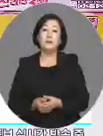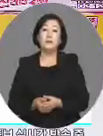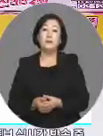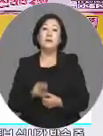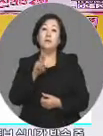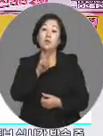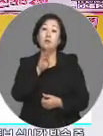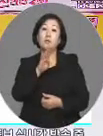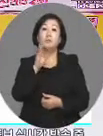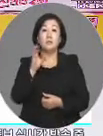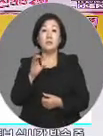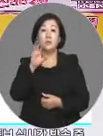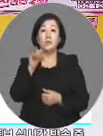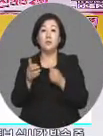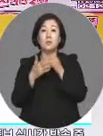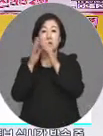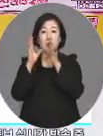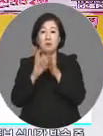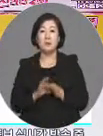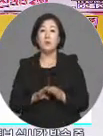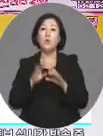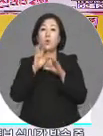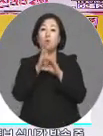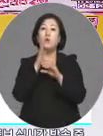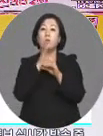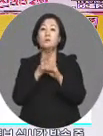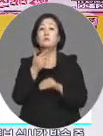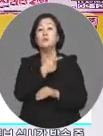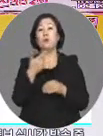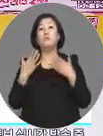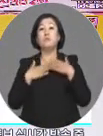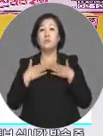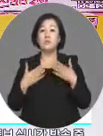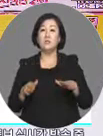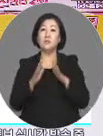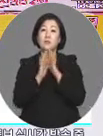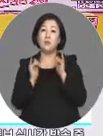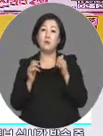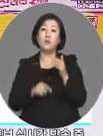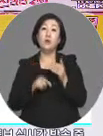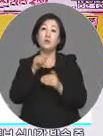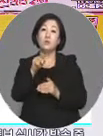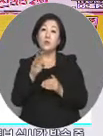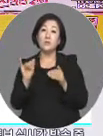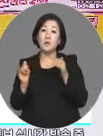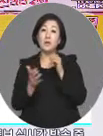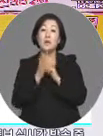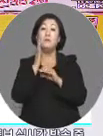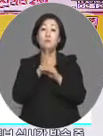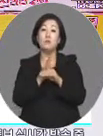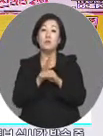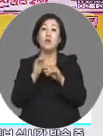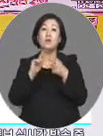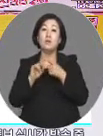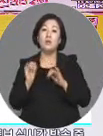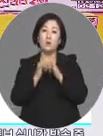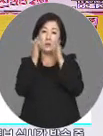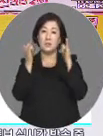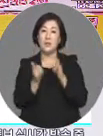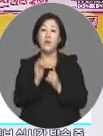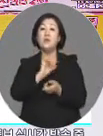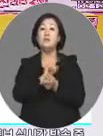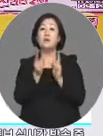UBC 울산방송은 기나긴 코로나19 터널에 지쳐있는 시민들과 소외된 이웃을 위해 우리 사회 힘이 되고